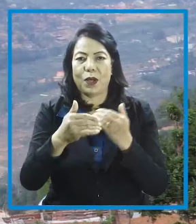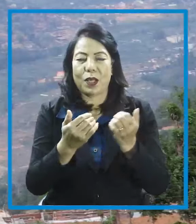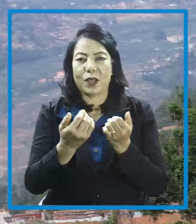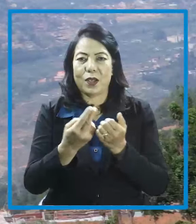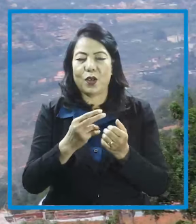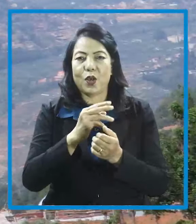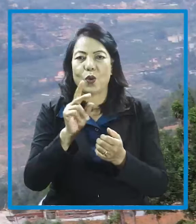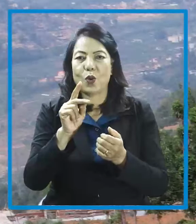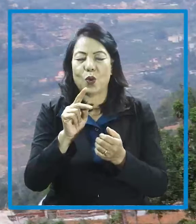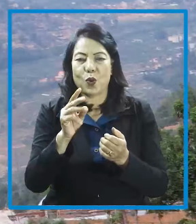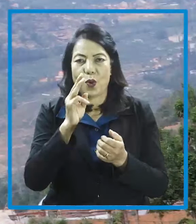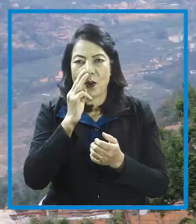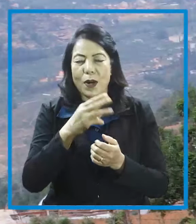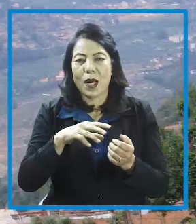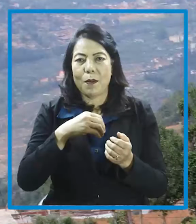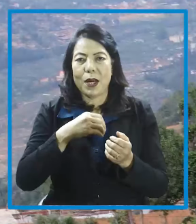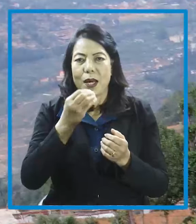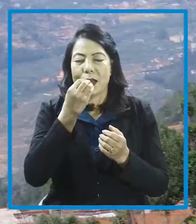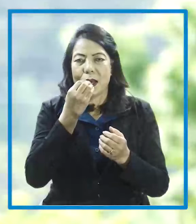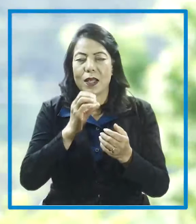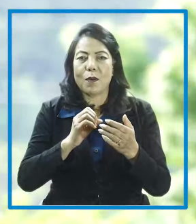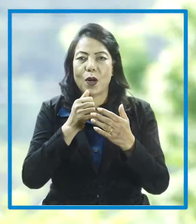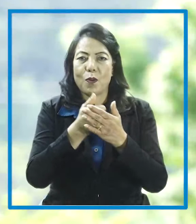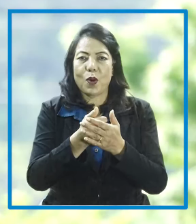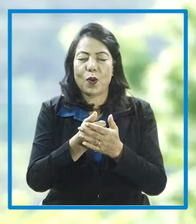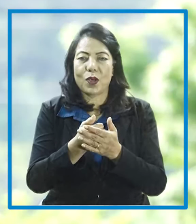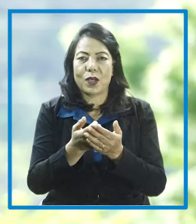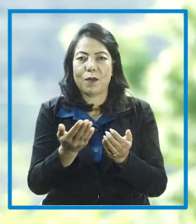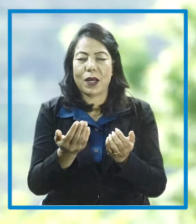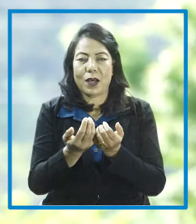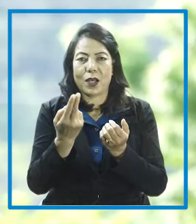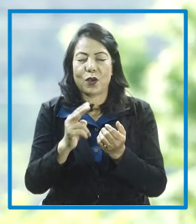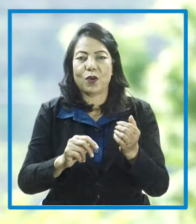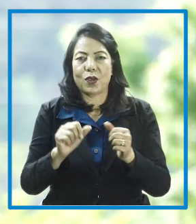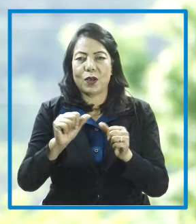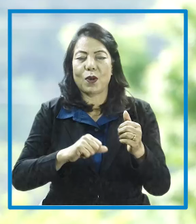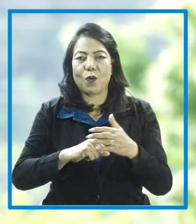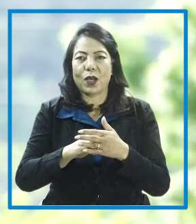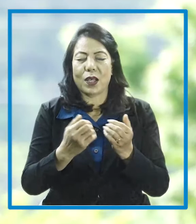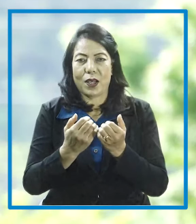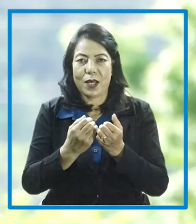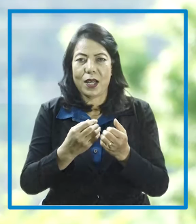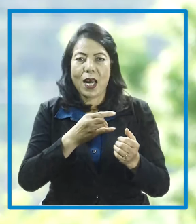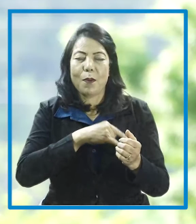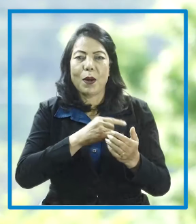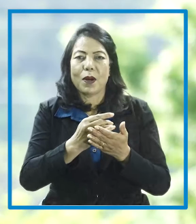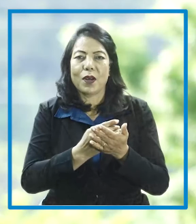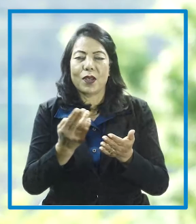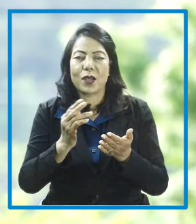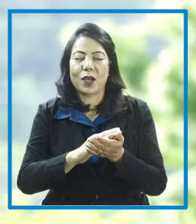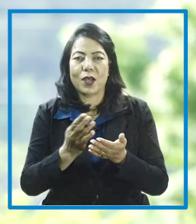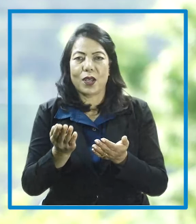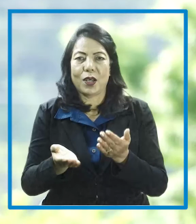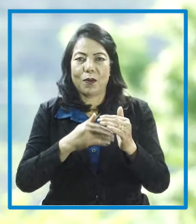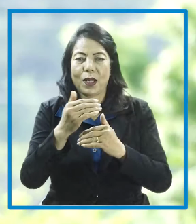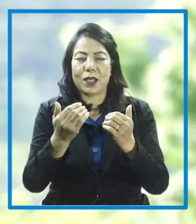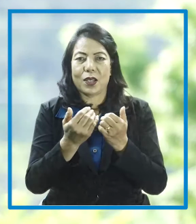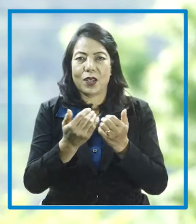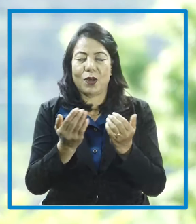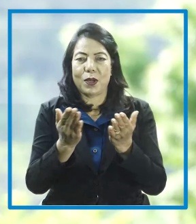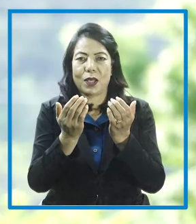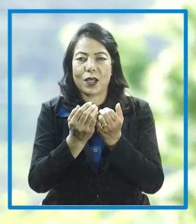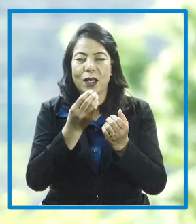भने, दोस्रो मध्यममा चाहिँ हामीले खाद्यमा पहुँचमा गरेका थियौँ, जसमा मुख्य गरी आम्दानीमा कसरी वृद्धि गर्ने र त्यो आम्दानी वृद्धिद्वारा